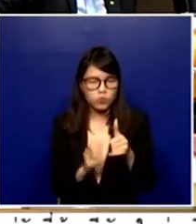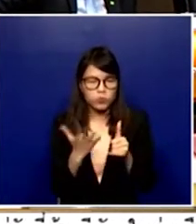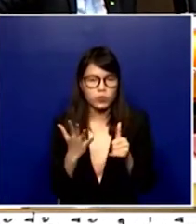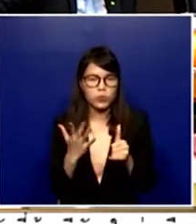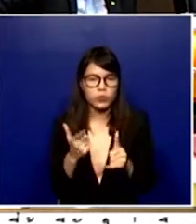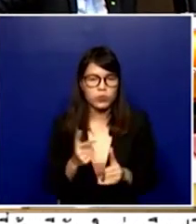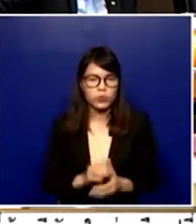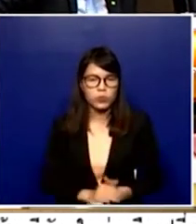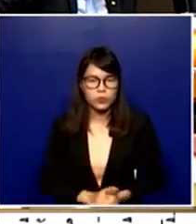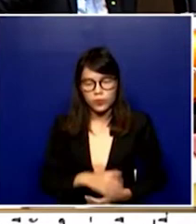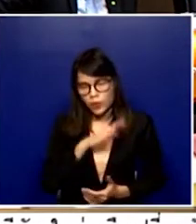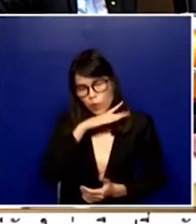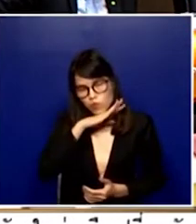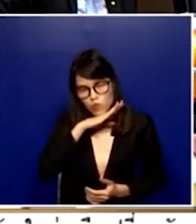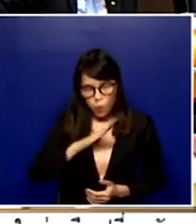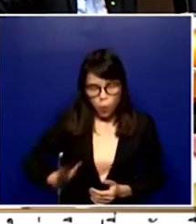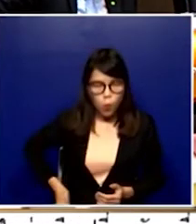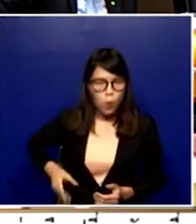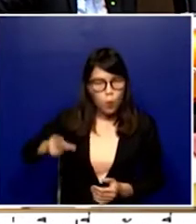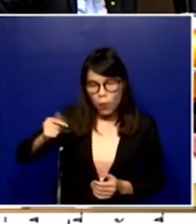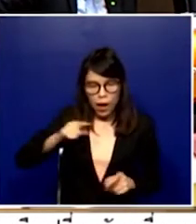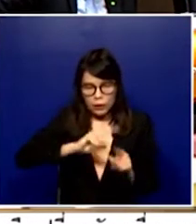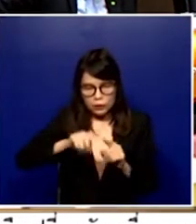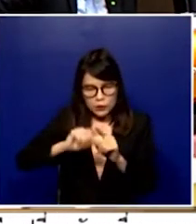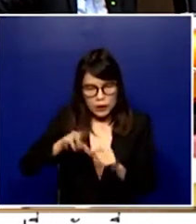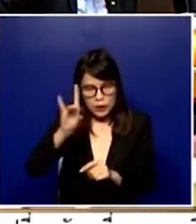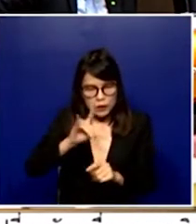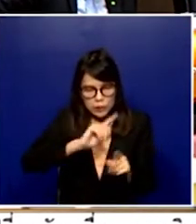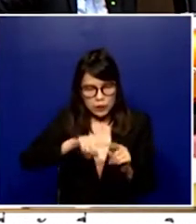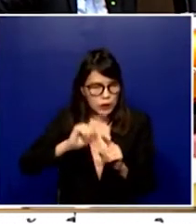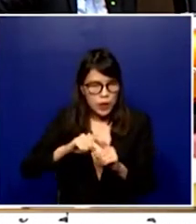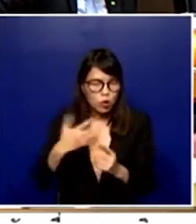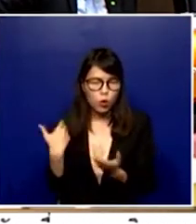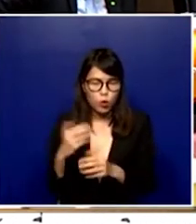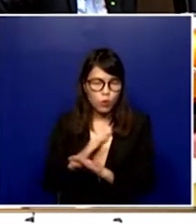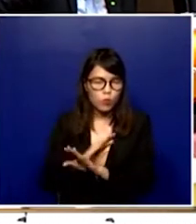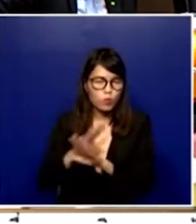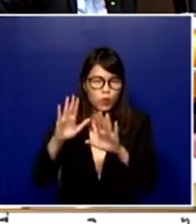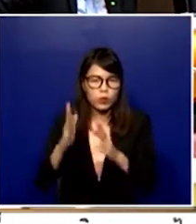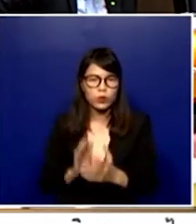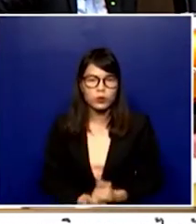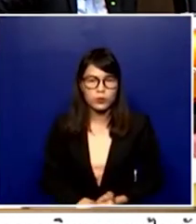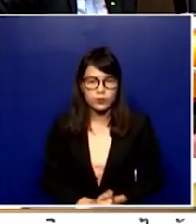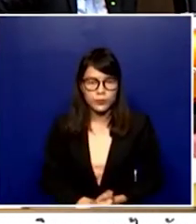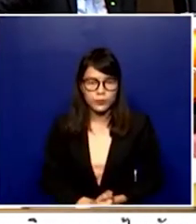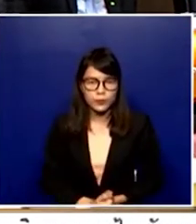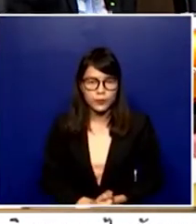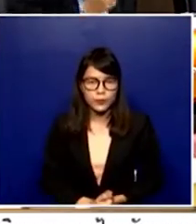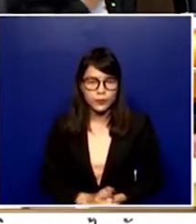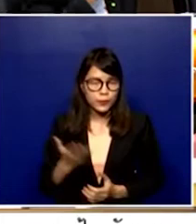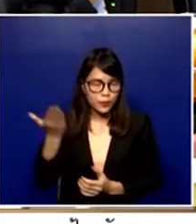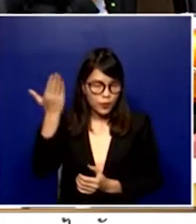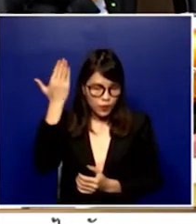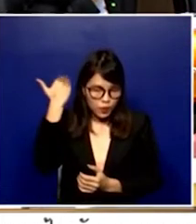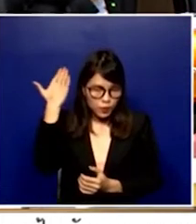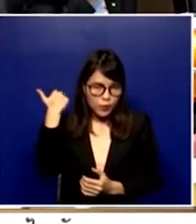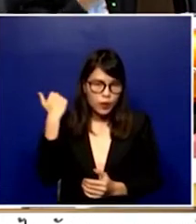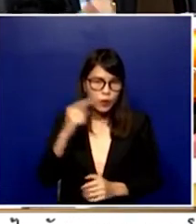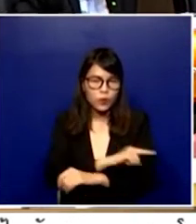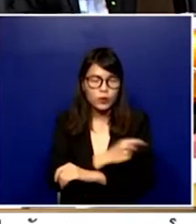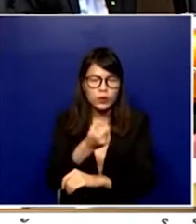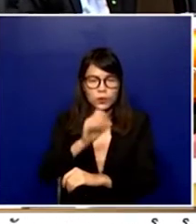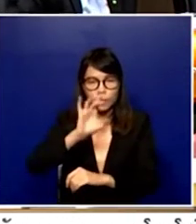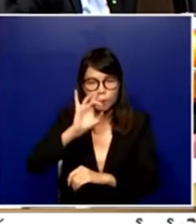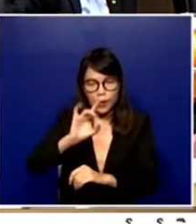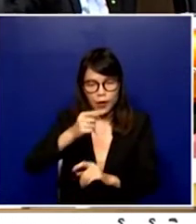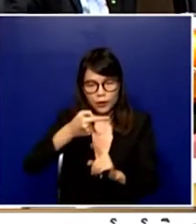ถ้าท่านเป็หมูหมากาไก่ ท่านก็ไมไดรบการยกเว้นค่ะที่ผ่านมาเมื่วันที่ 18 ส